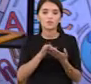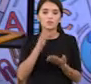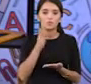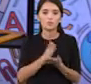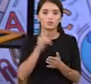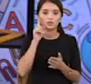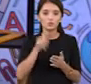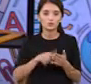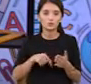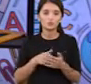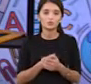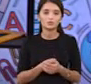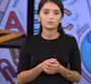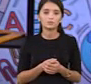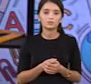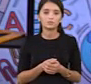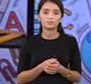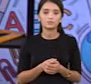borligiga ishonaman.